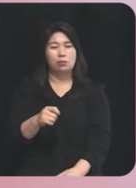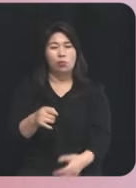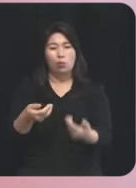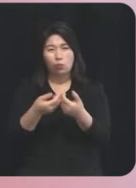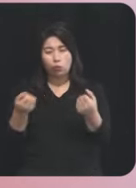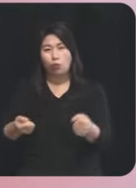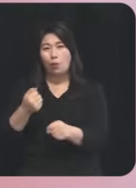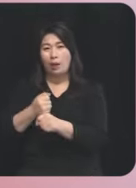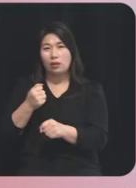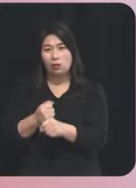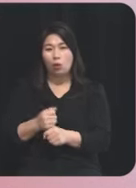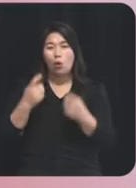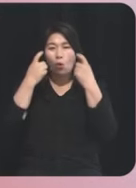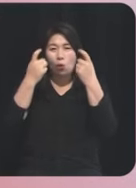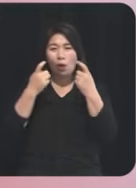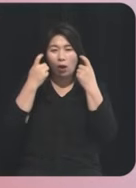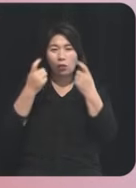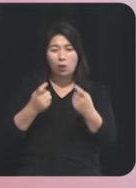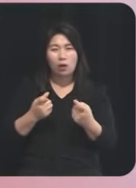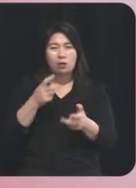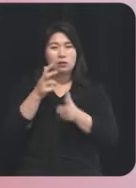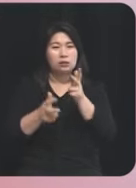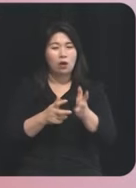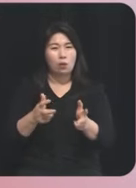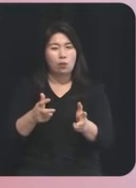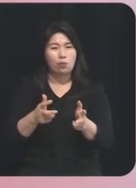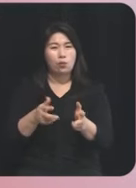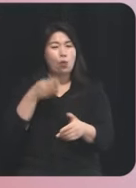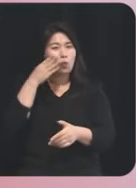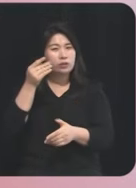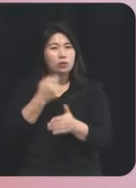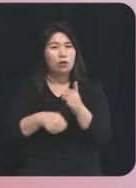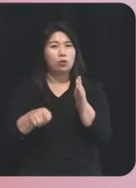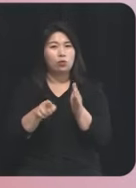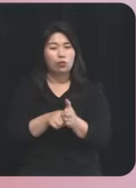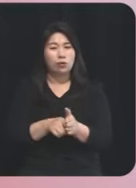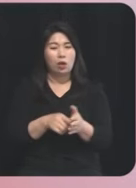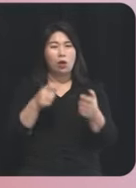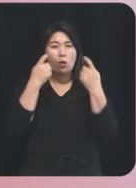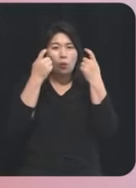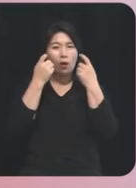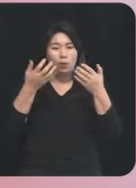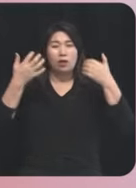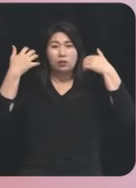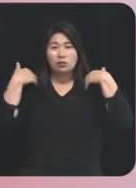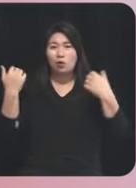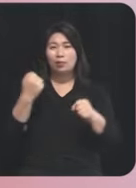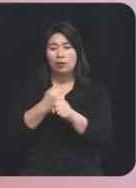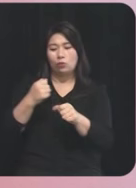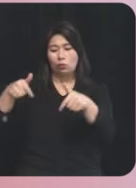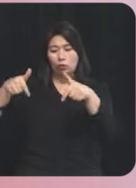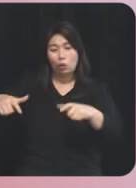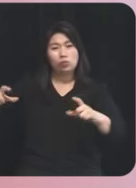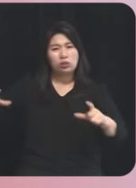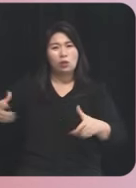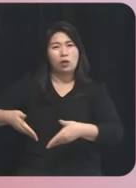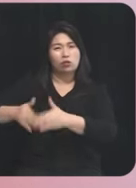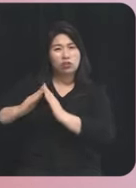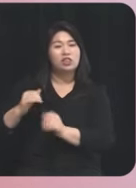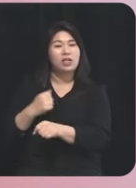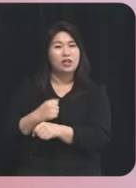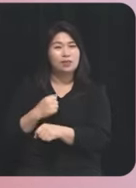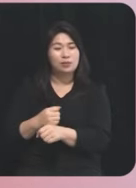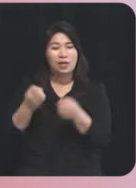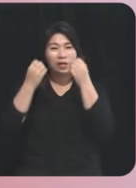만들어야겠죠. 관광산업 활성화를 위해 컨트롤타워로서 관광청을 신설하고 서부권에 유치하겠습니다. 5초 남았습니다.